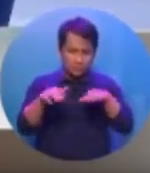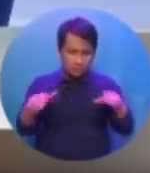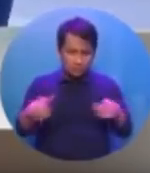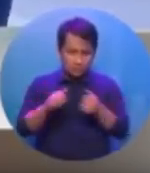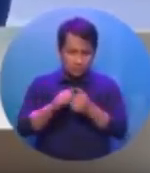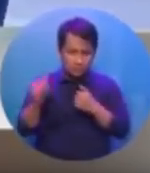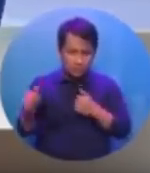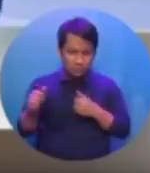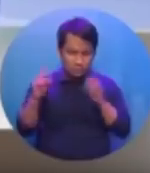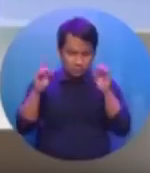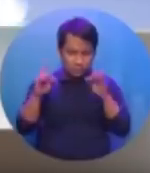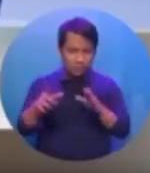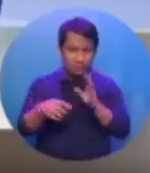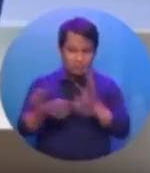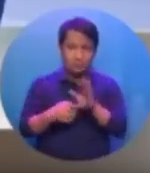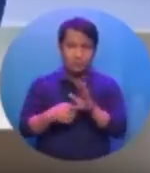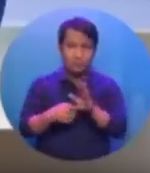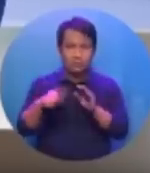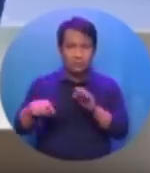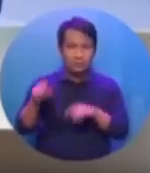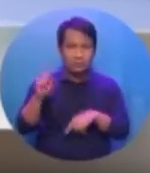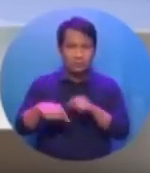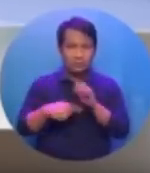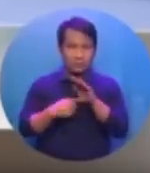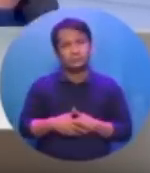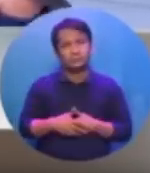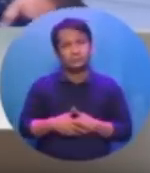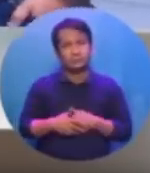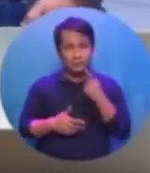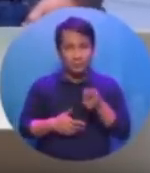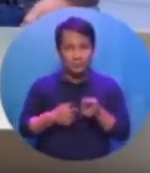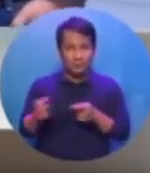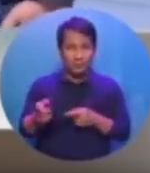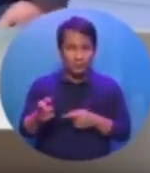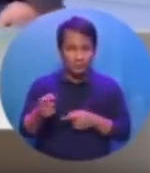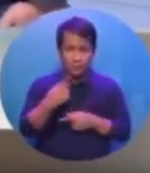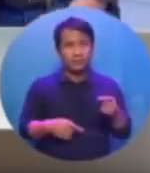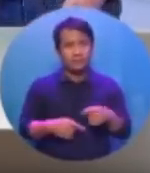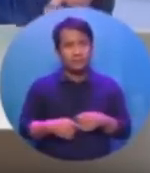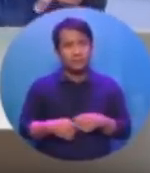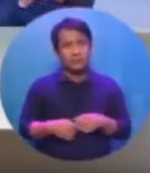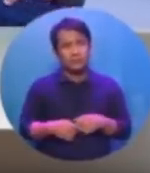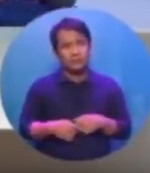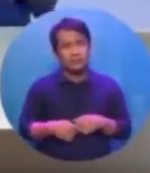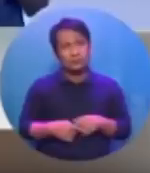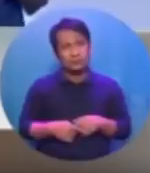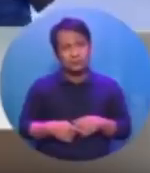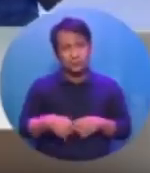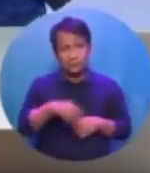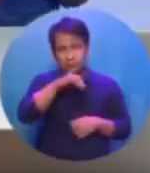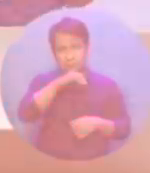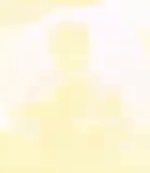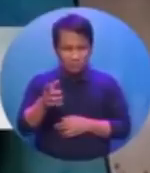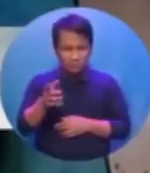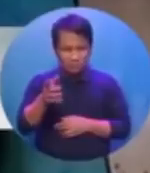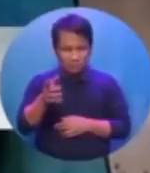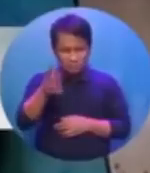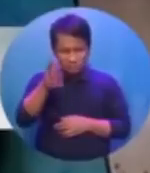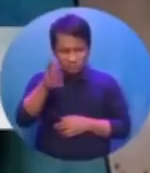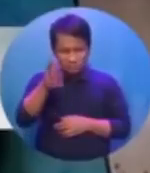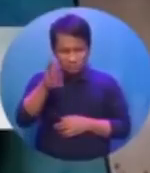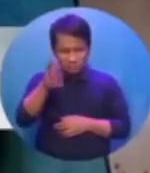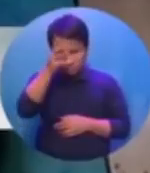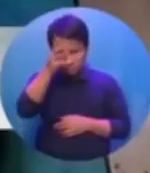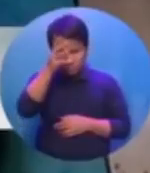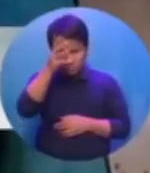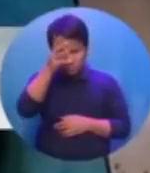malayo siya disgrasya na hindi ka na kailangan tinatali na parang aso. Gusto mong kausapin anak mo? Usap kayo. Lola, kausapin mo anak mo. Hello.